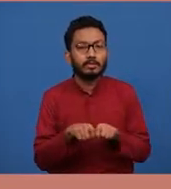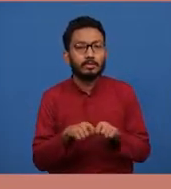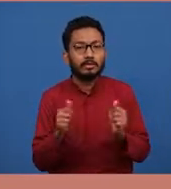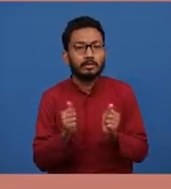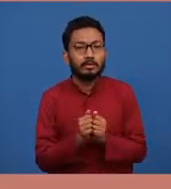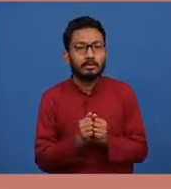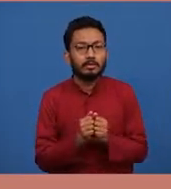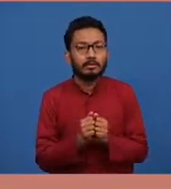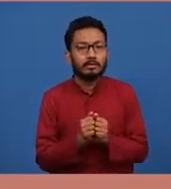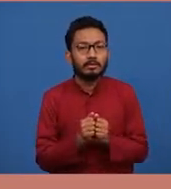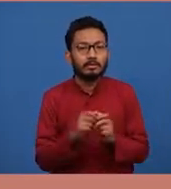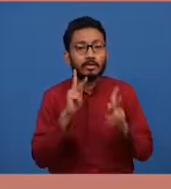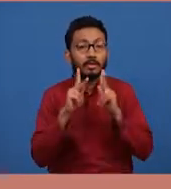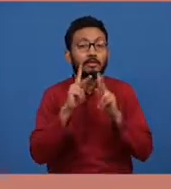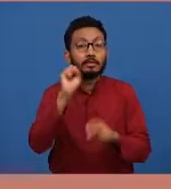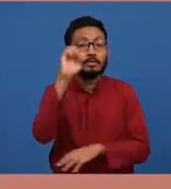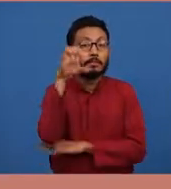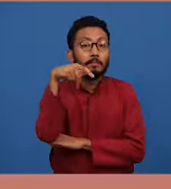kata sepakat?